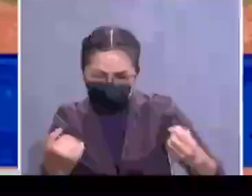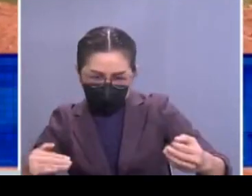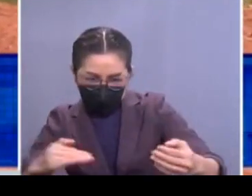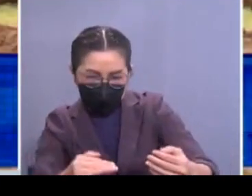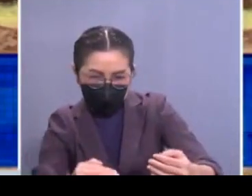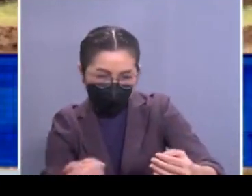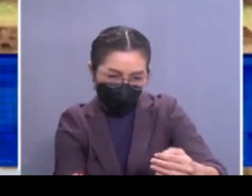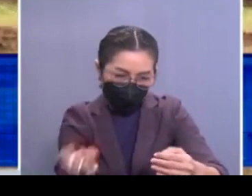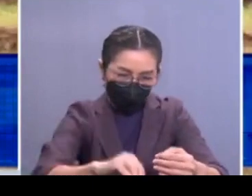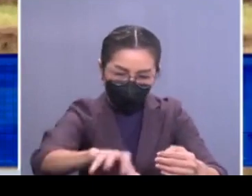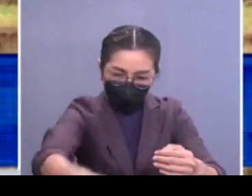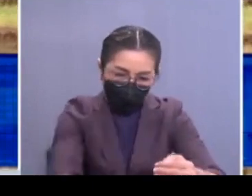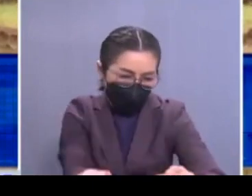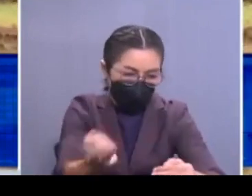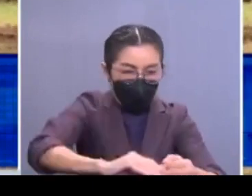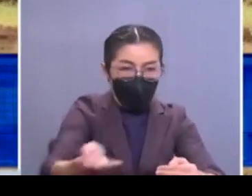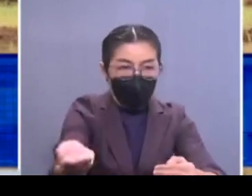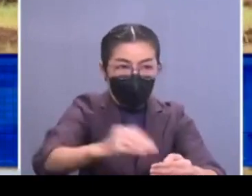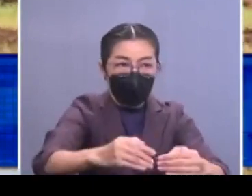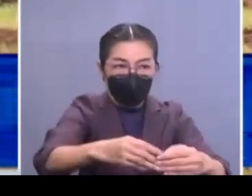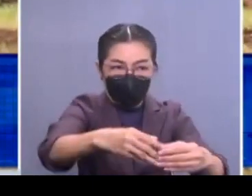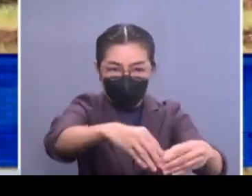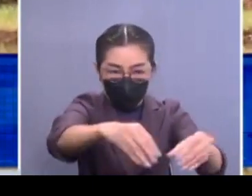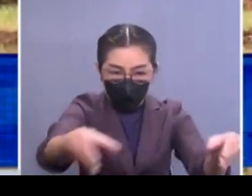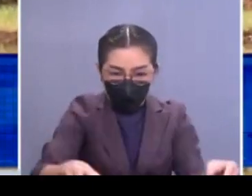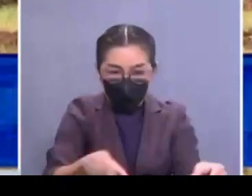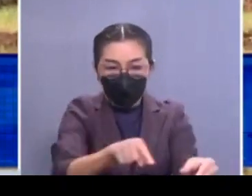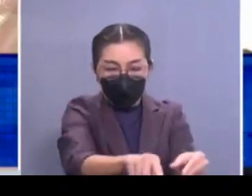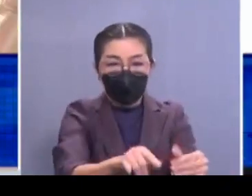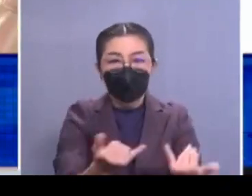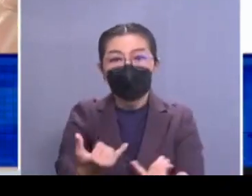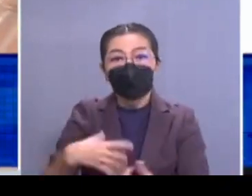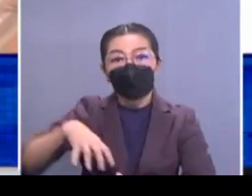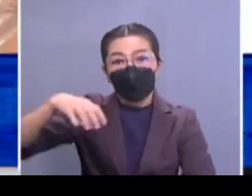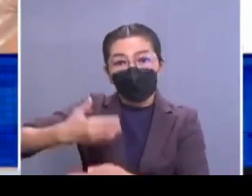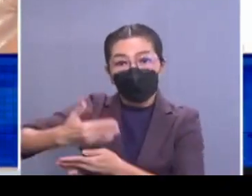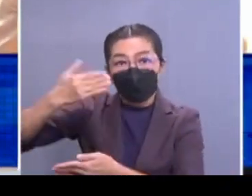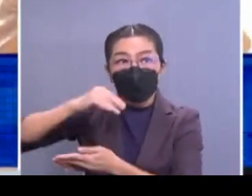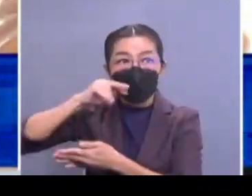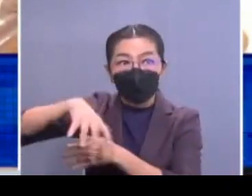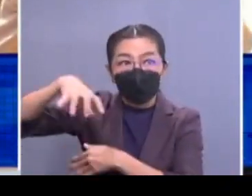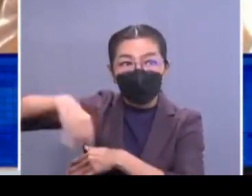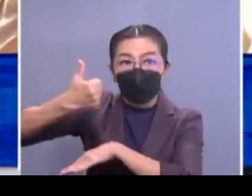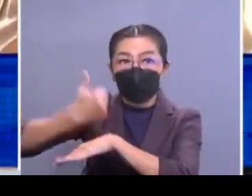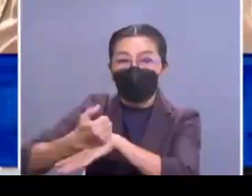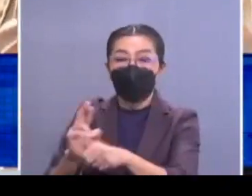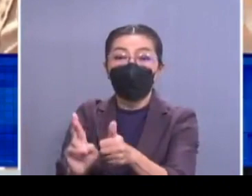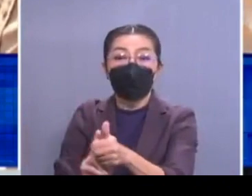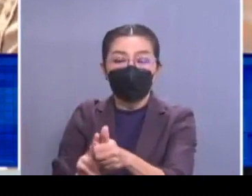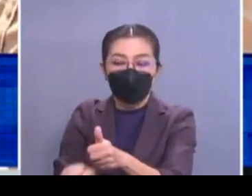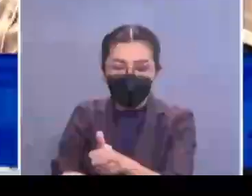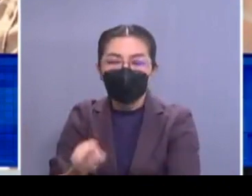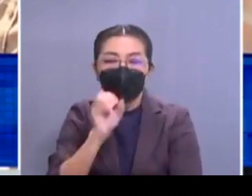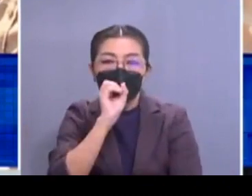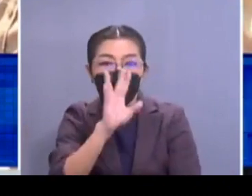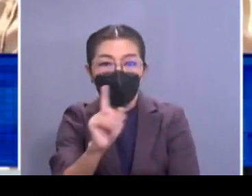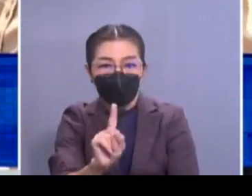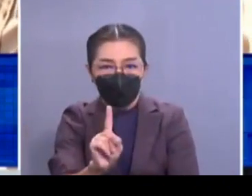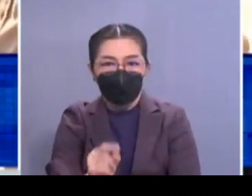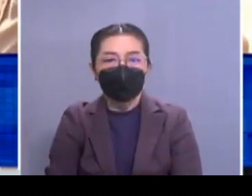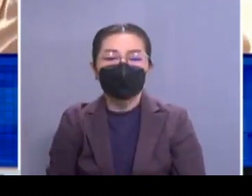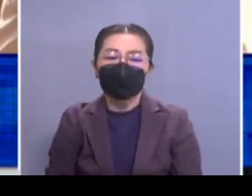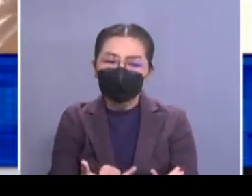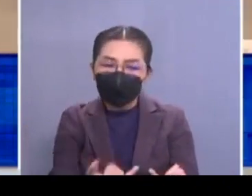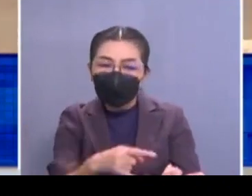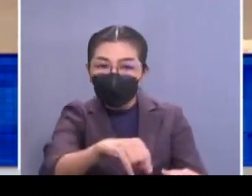แซมกันอย่างต่อเนื่องค่ะเรามีโอกาสได้พูดคุยกับท่านรองอธิบดีกรมชลประทานนะคะคุณชูชาติรักจิตท่านก็ให้ข้อมูลค่ะว่า